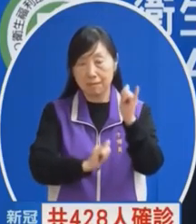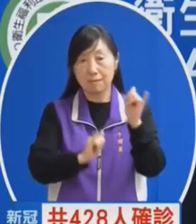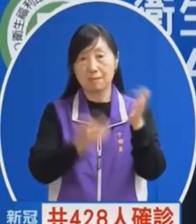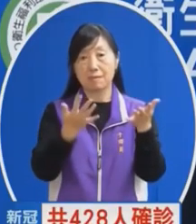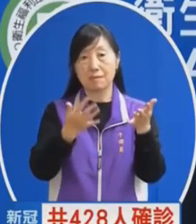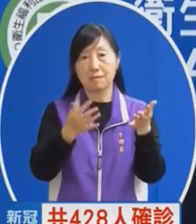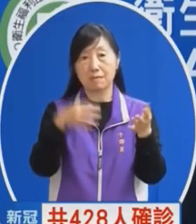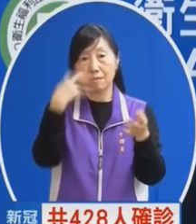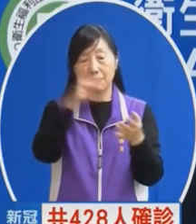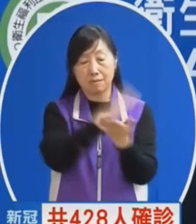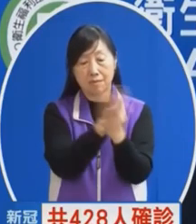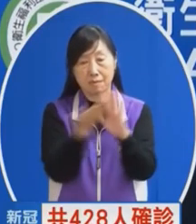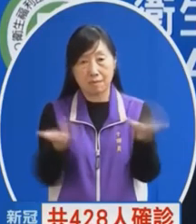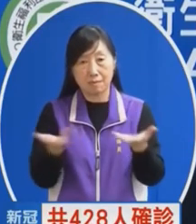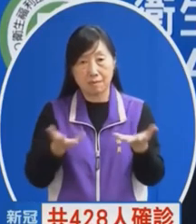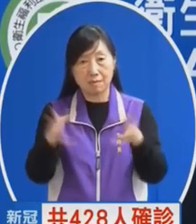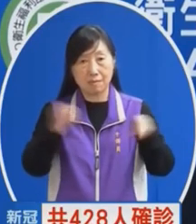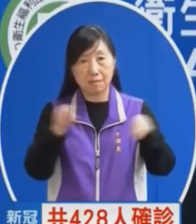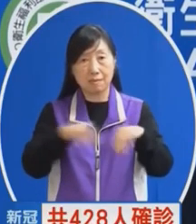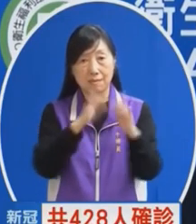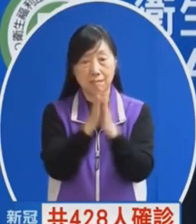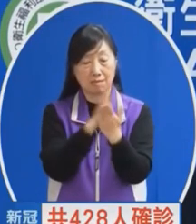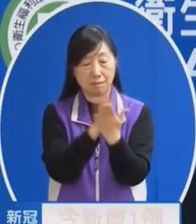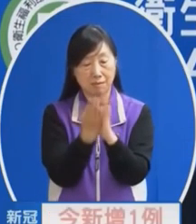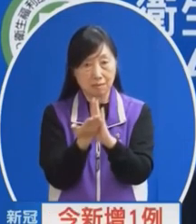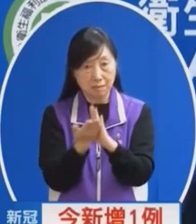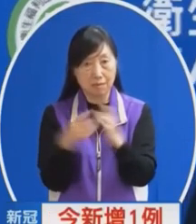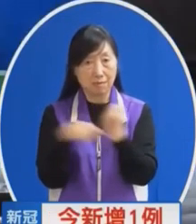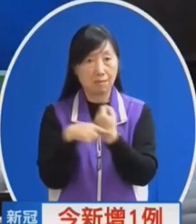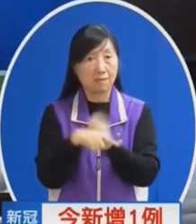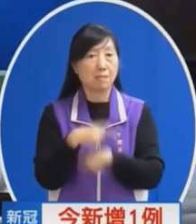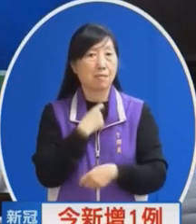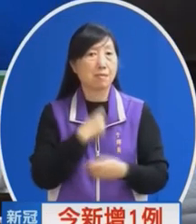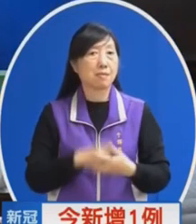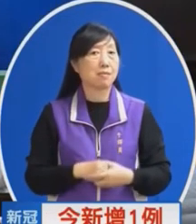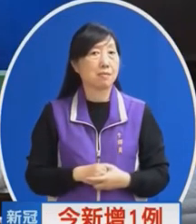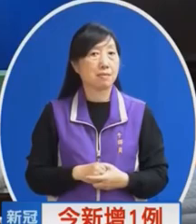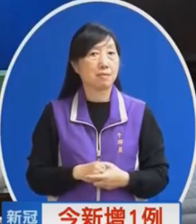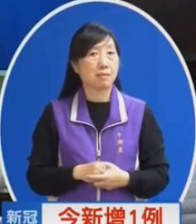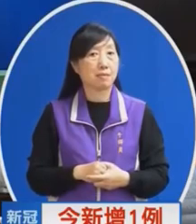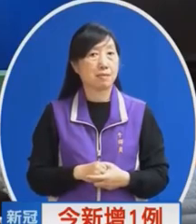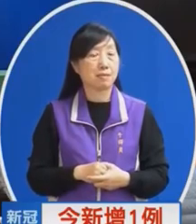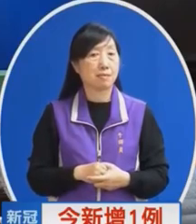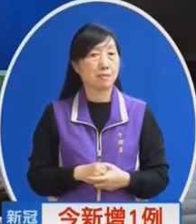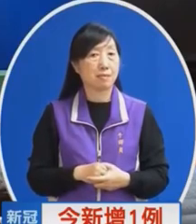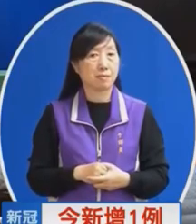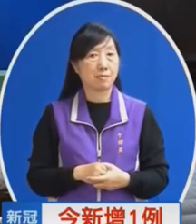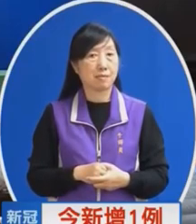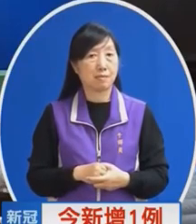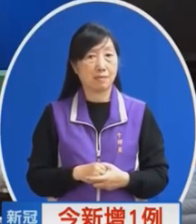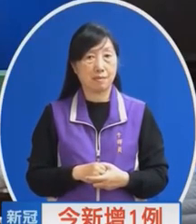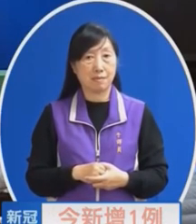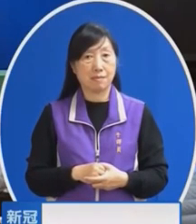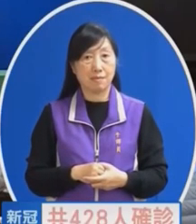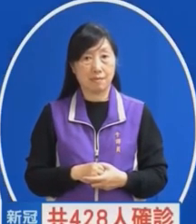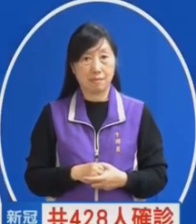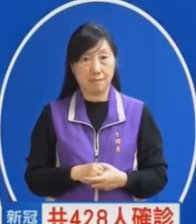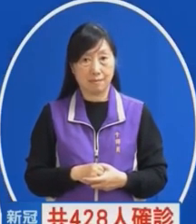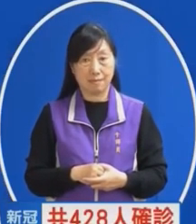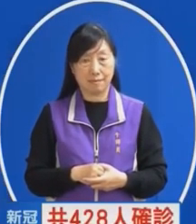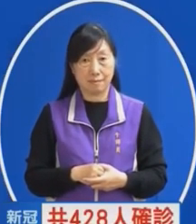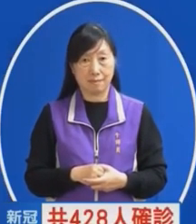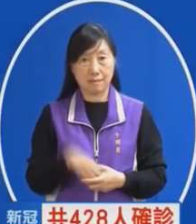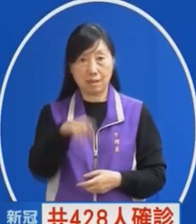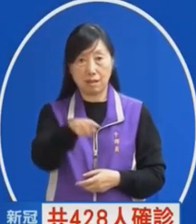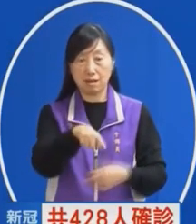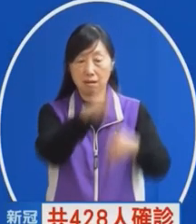的才能够得到一个概括的一个轮廓了哈。 好，有关于这个发病